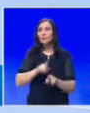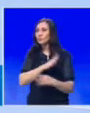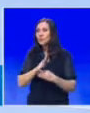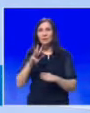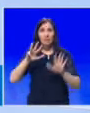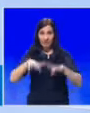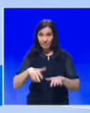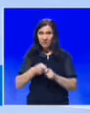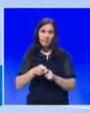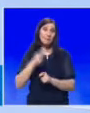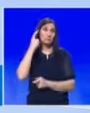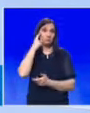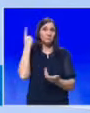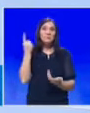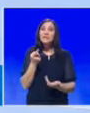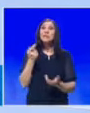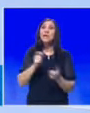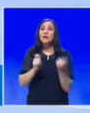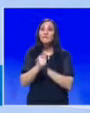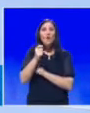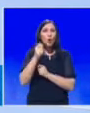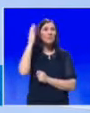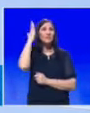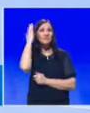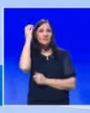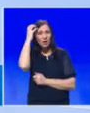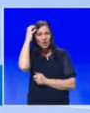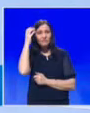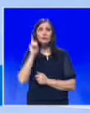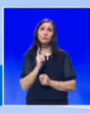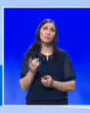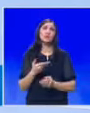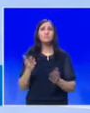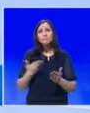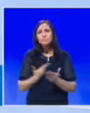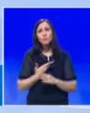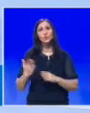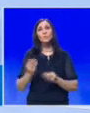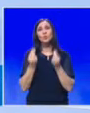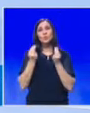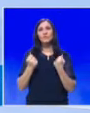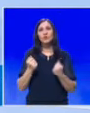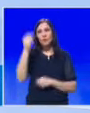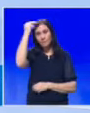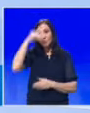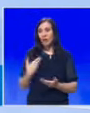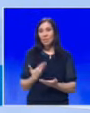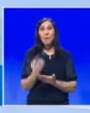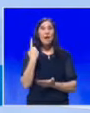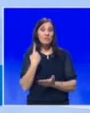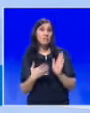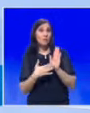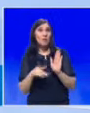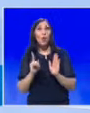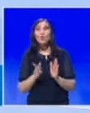в държавата, да можем да продължаваме по същия начин да подобряваме живота на българите. Така че ние даваме един документ, който е от правна точка,